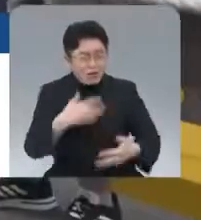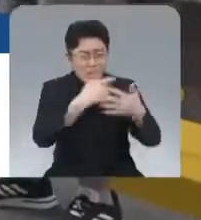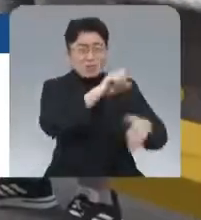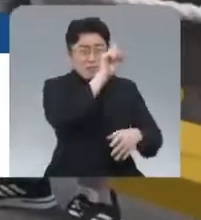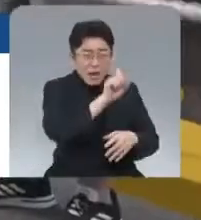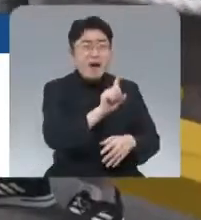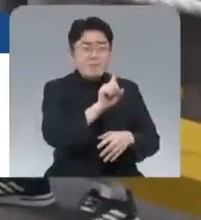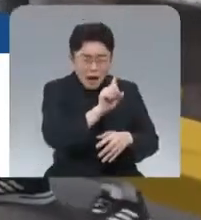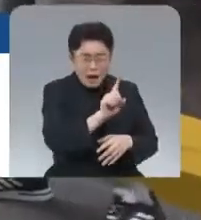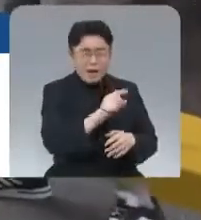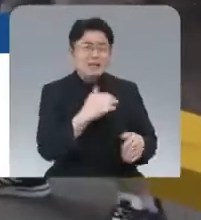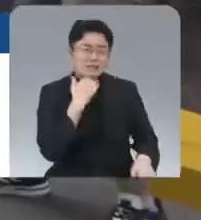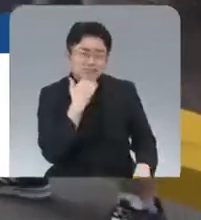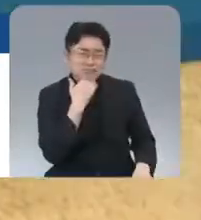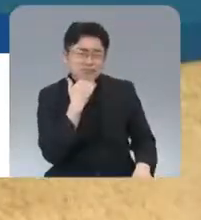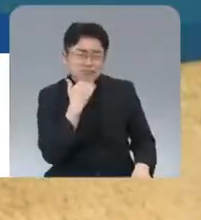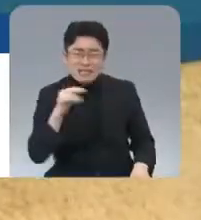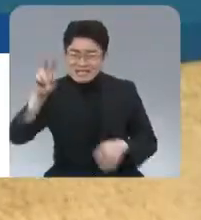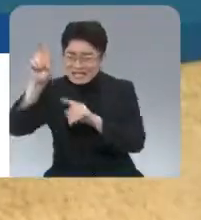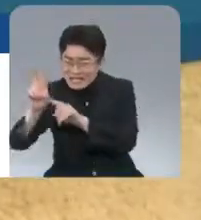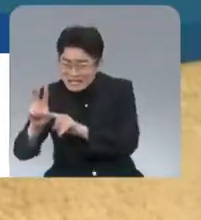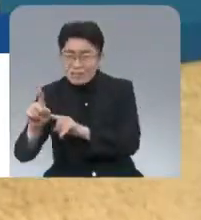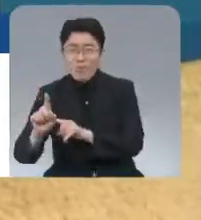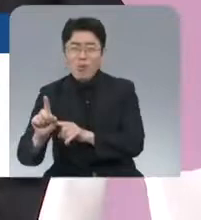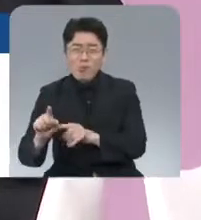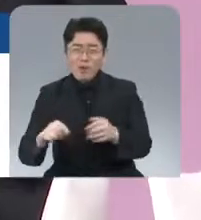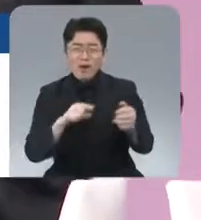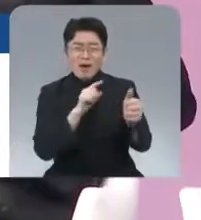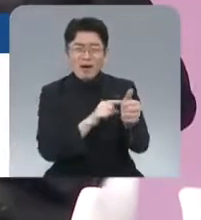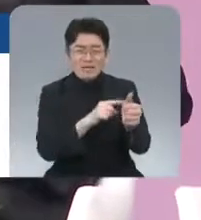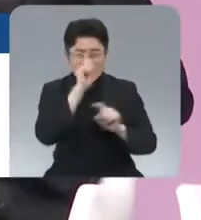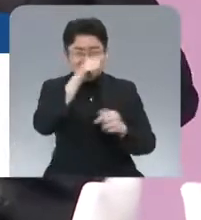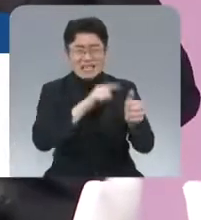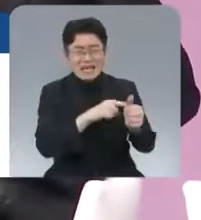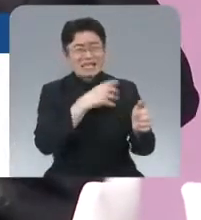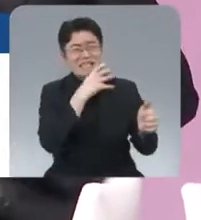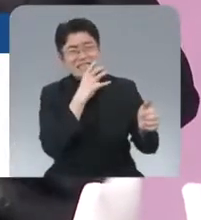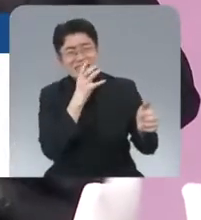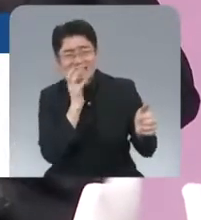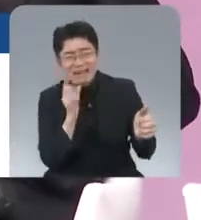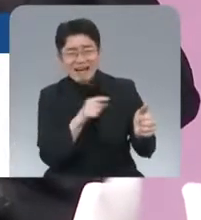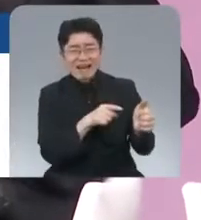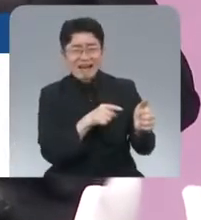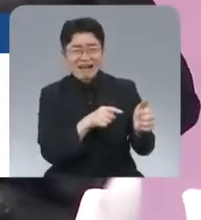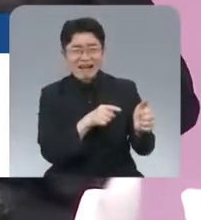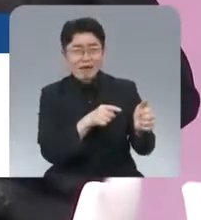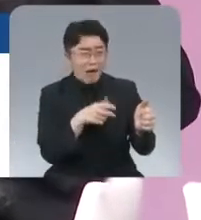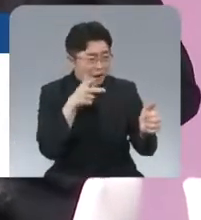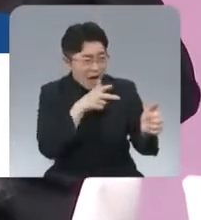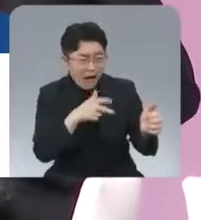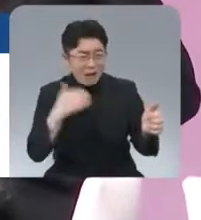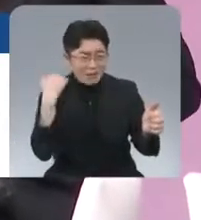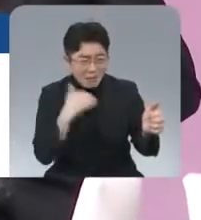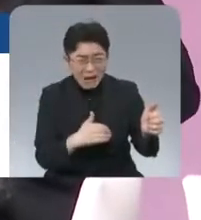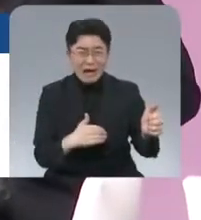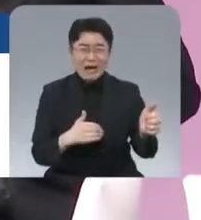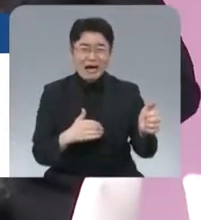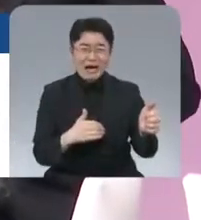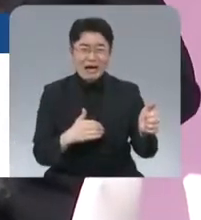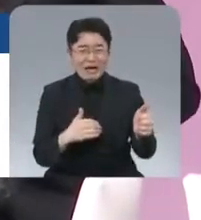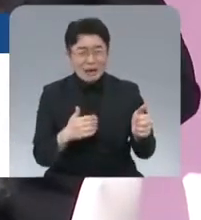и режиссер-постановщик сериала в номинации за лучшую режиссуру и сценарии драматического сериала и